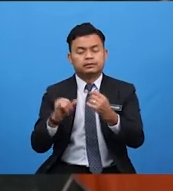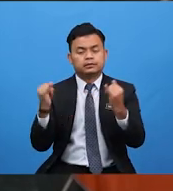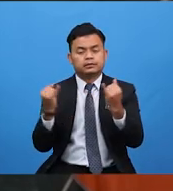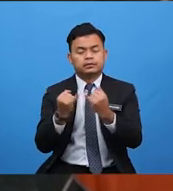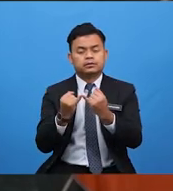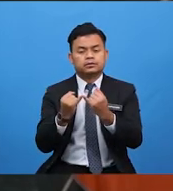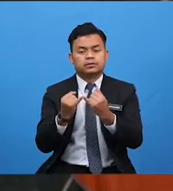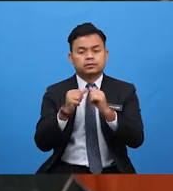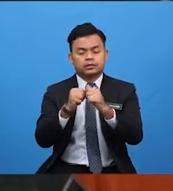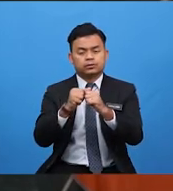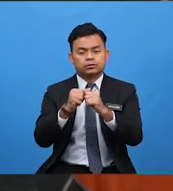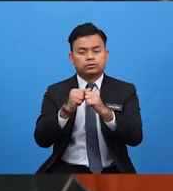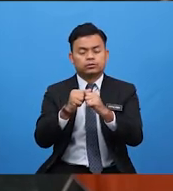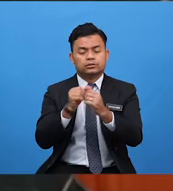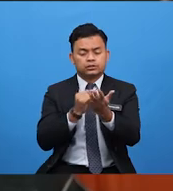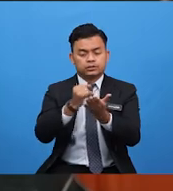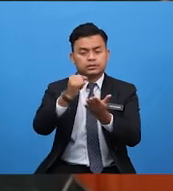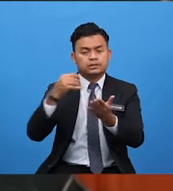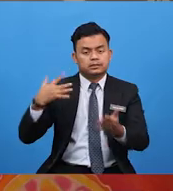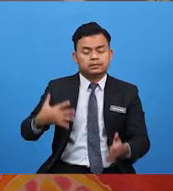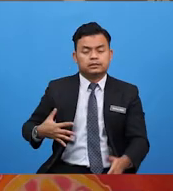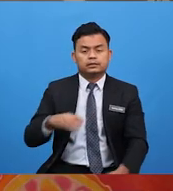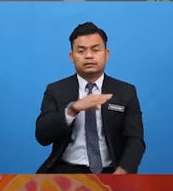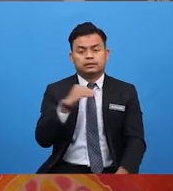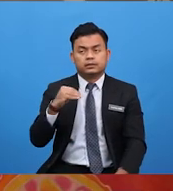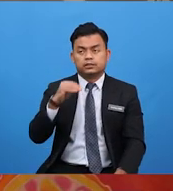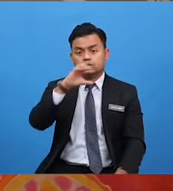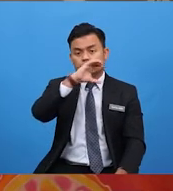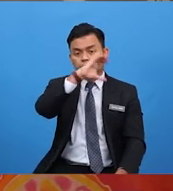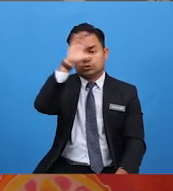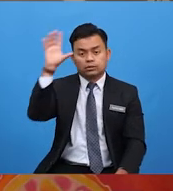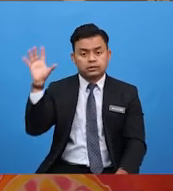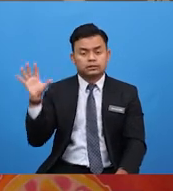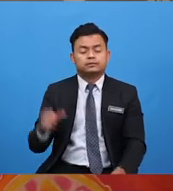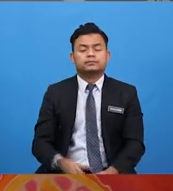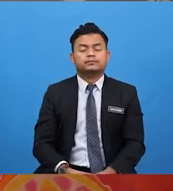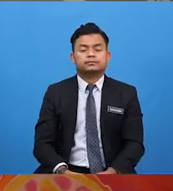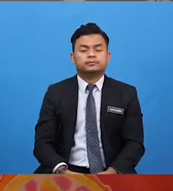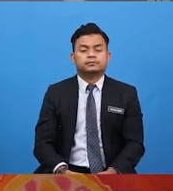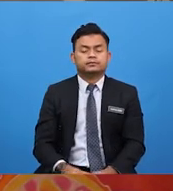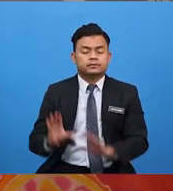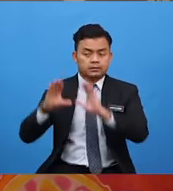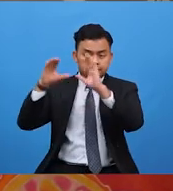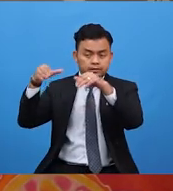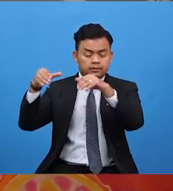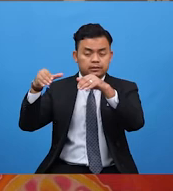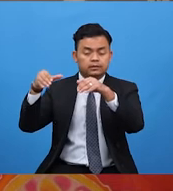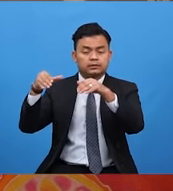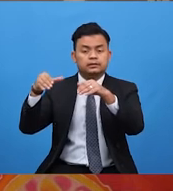juga faktor cuaca. Langkah kedua, sidai kain dengan